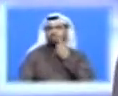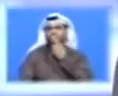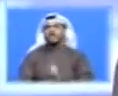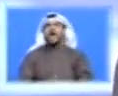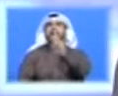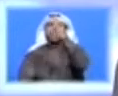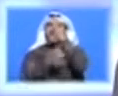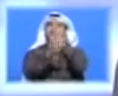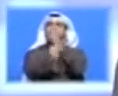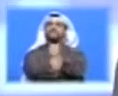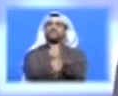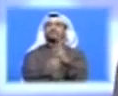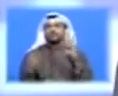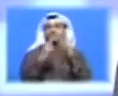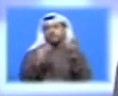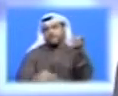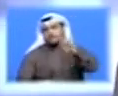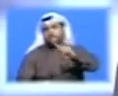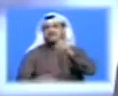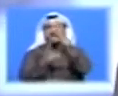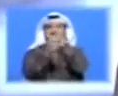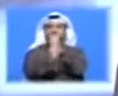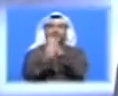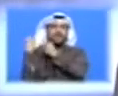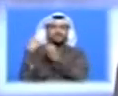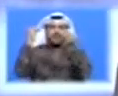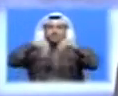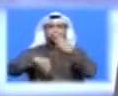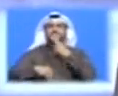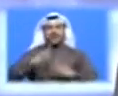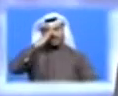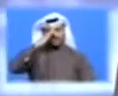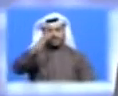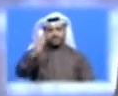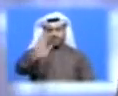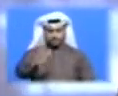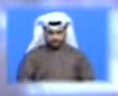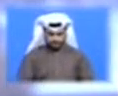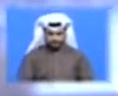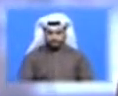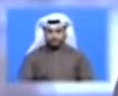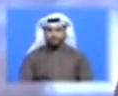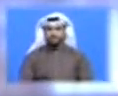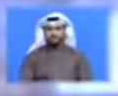كانت هذه نشرة الأخبار المحلية، قدمناها لكم من تلفزيون دولة الكويت. تحية لكم وإلى اللقاء.